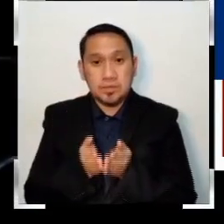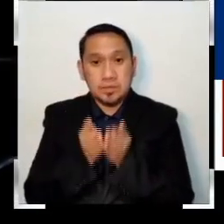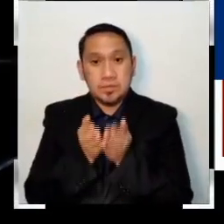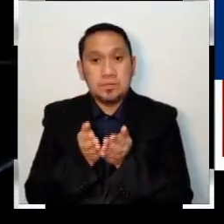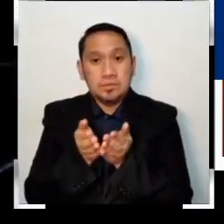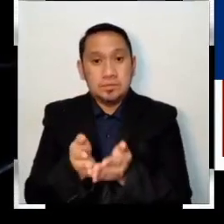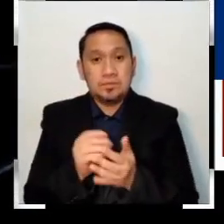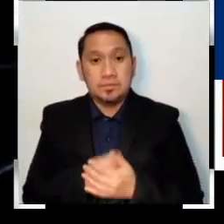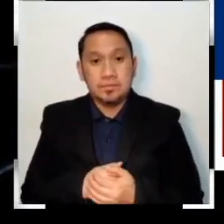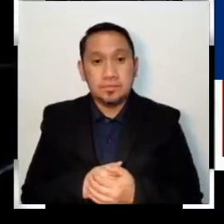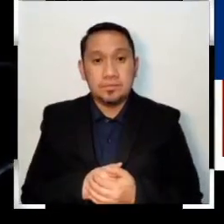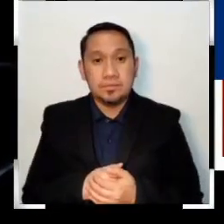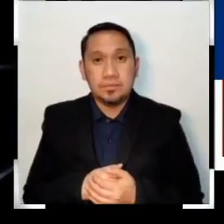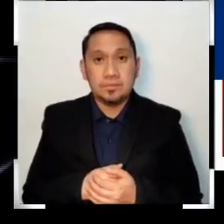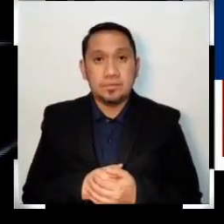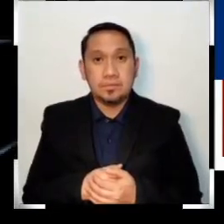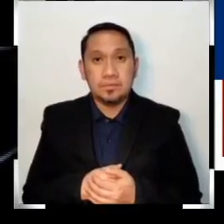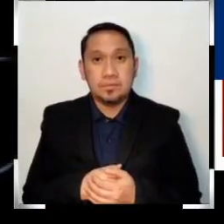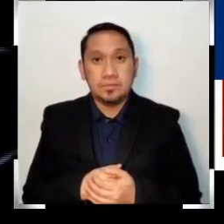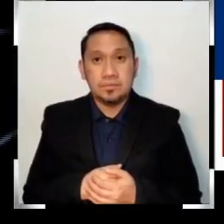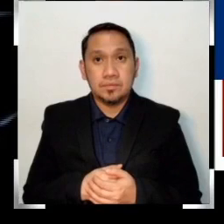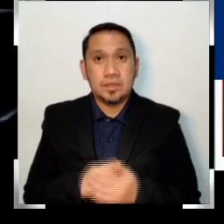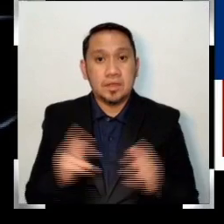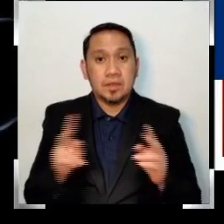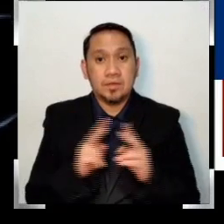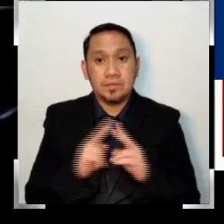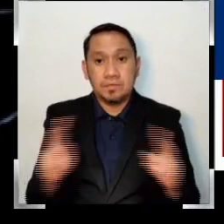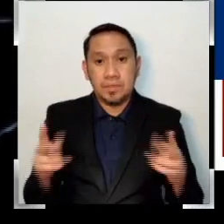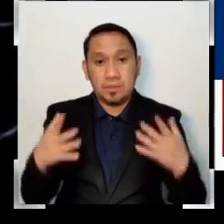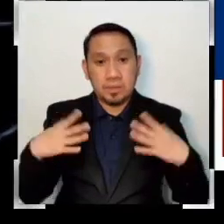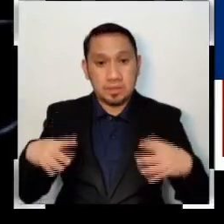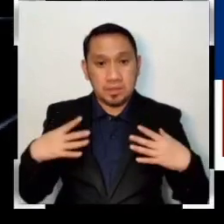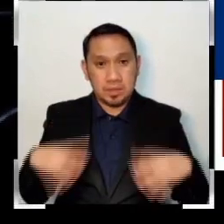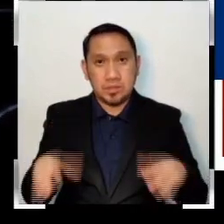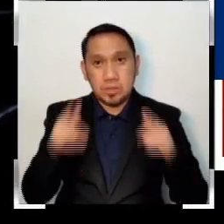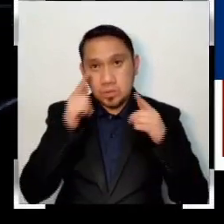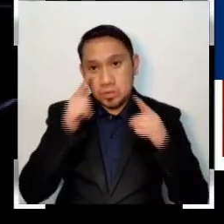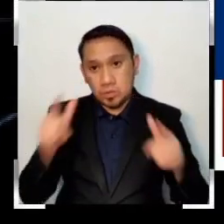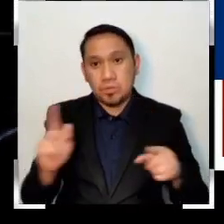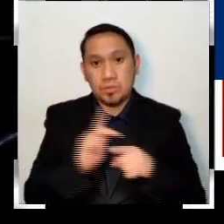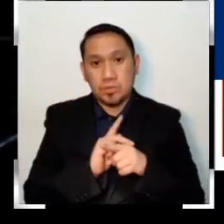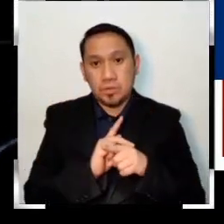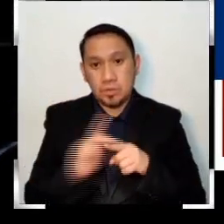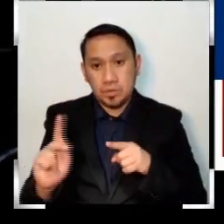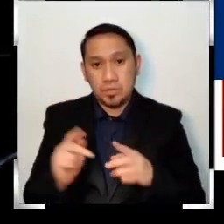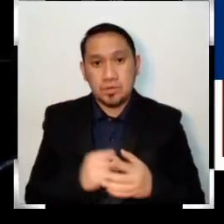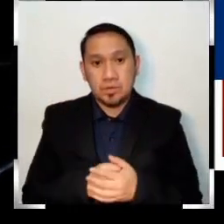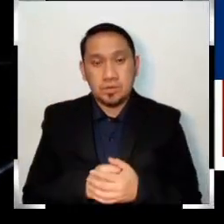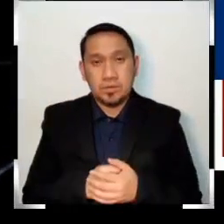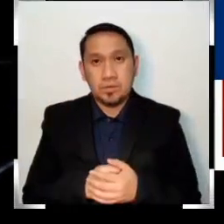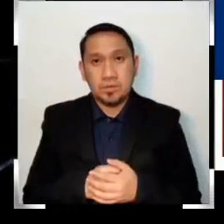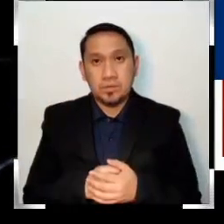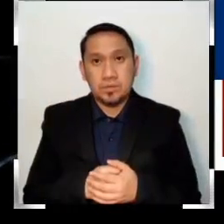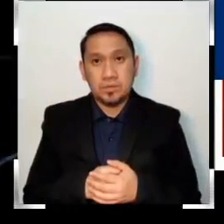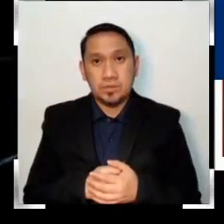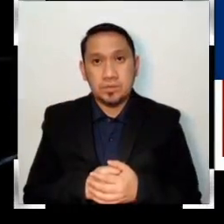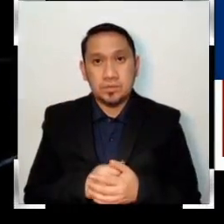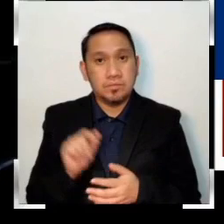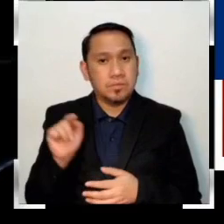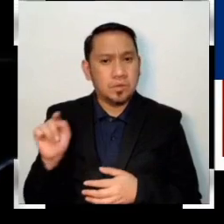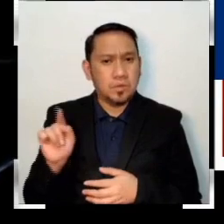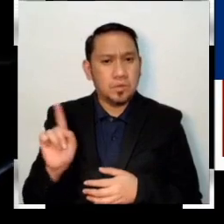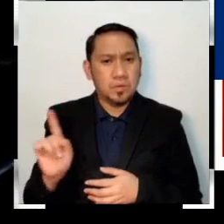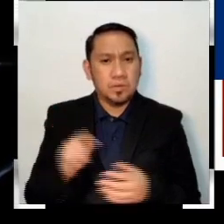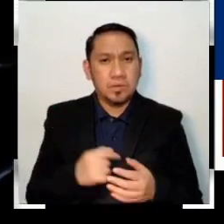dress naman na professional naman sila. May isang magandang tourist spot sa Misot, which is